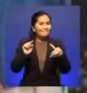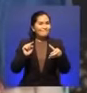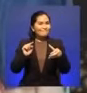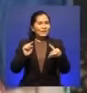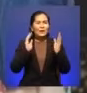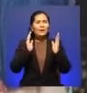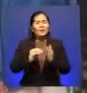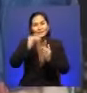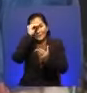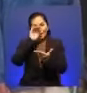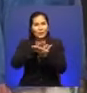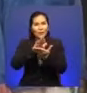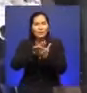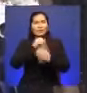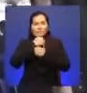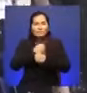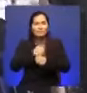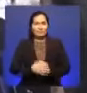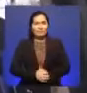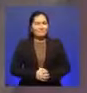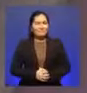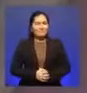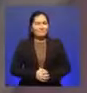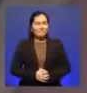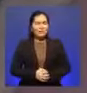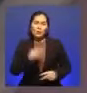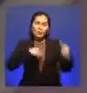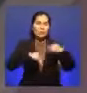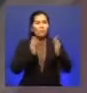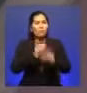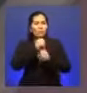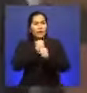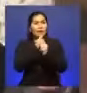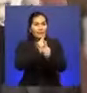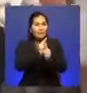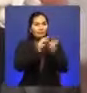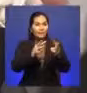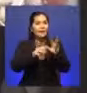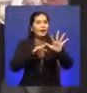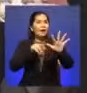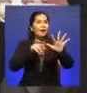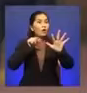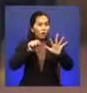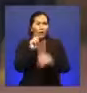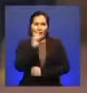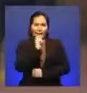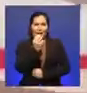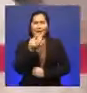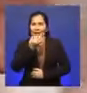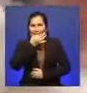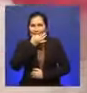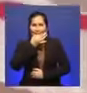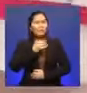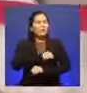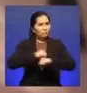ป็นนักเรียนของโรงเรียนผู้สูงอายุครับที่นี่ดูแลผู้สูงอายุตามหลัก5อมีทั้งออาหารออาชี